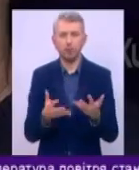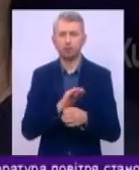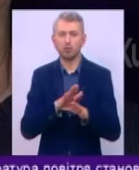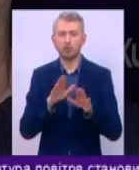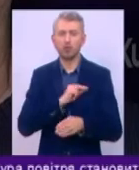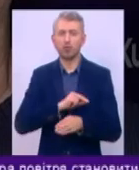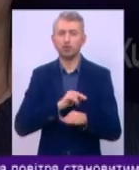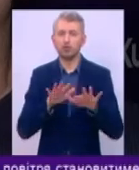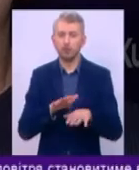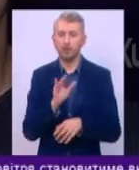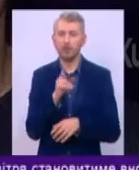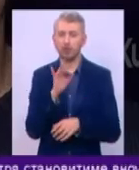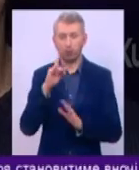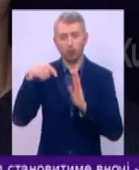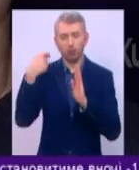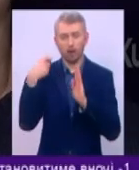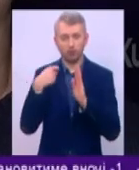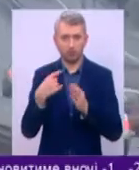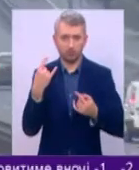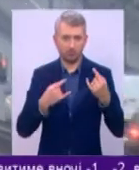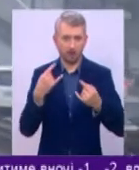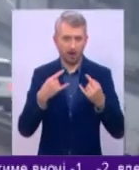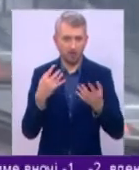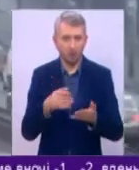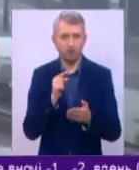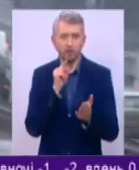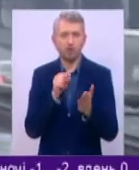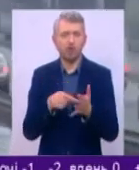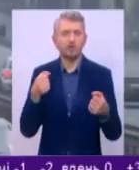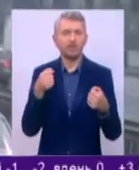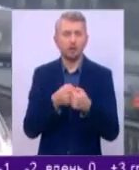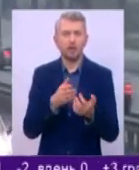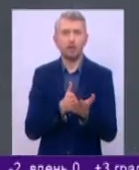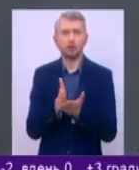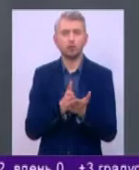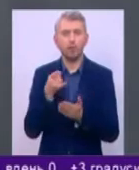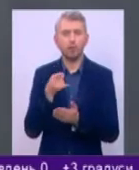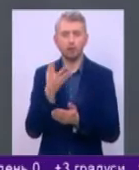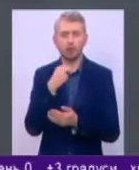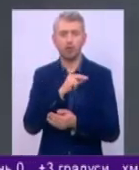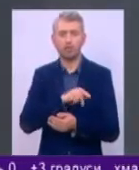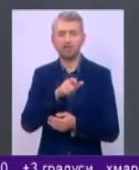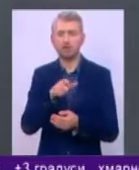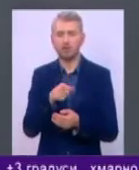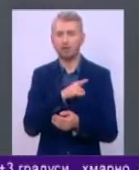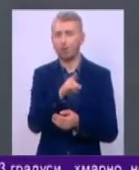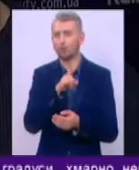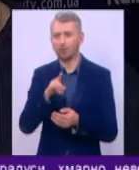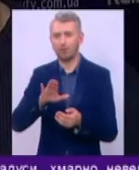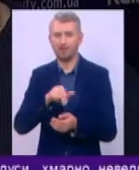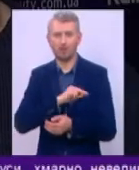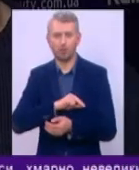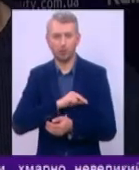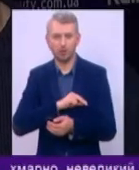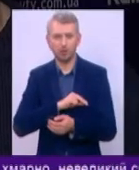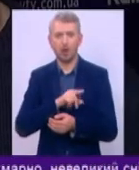місці. Віктор – оператор одного з київських телеканалів. Він потрапив у ДТП на службовій машині, коли працівників розвозили після роботи.